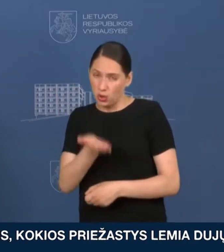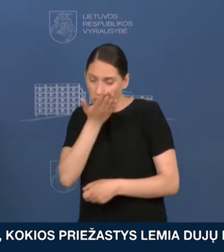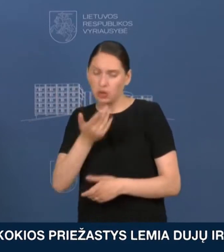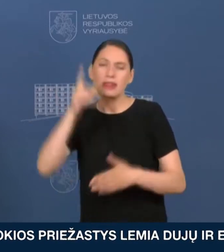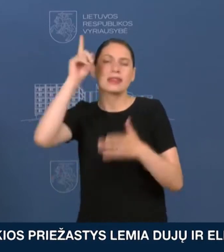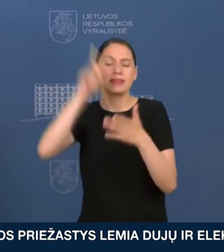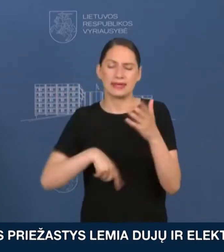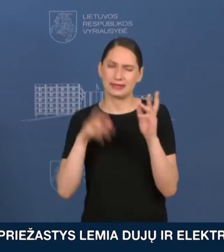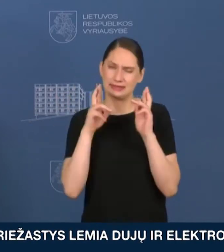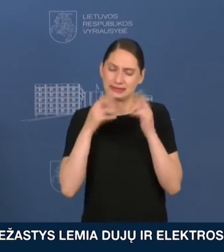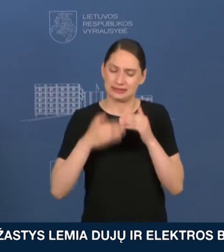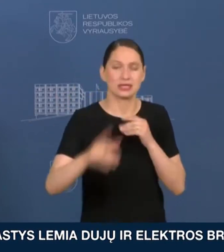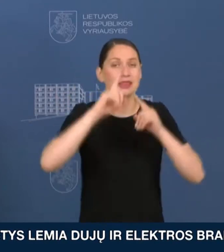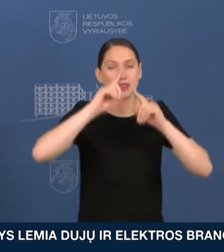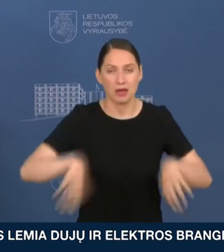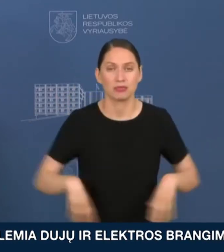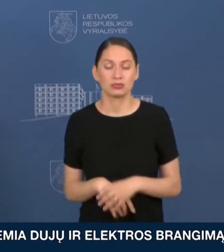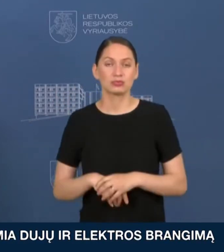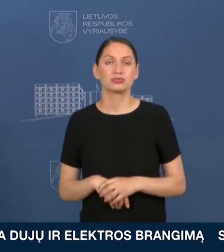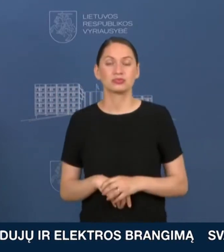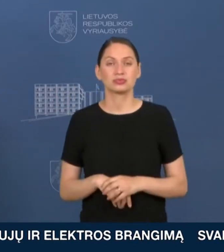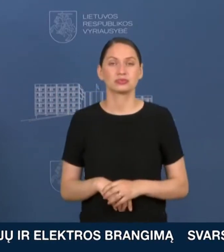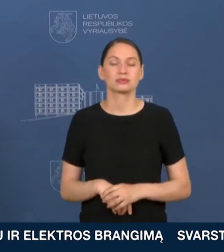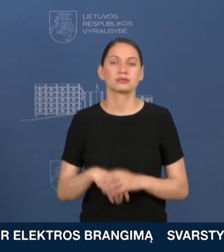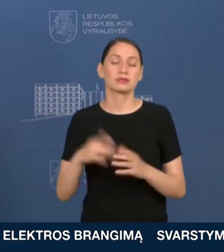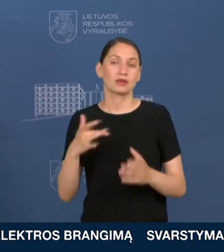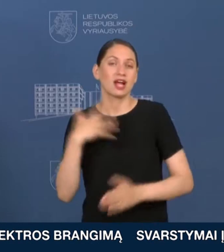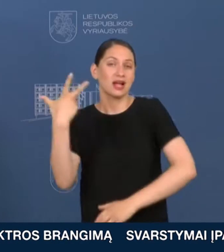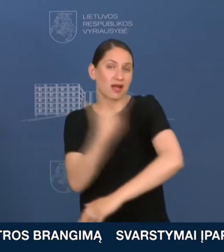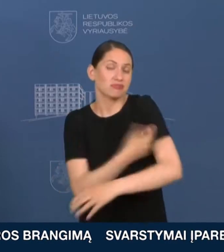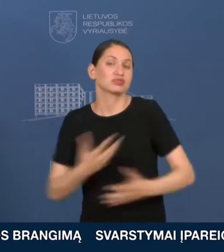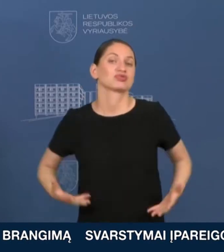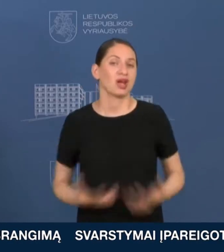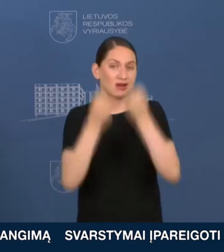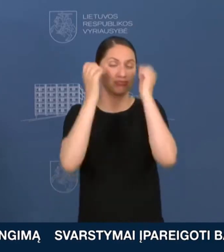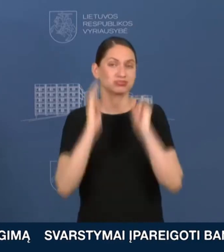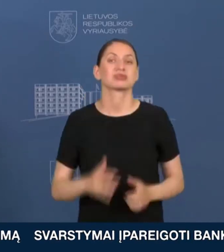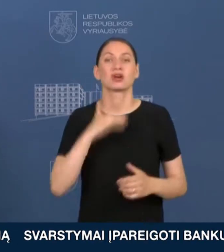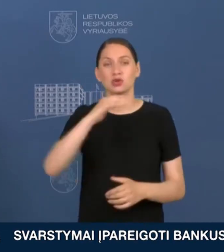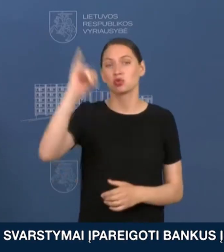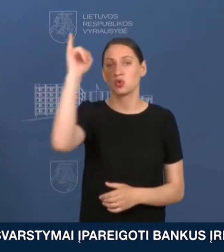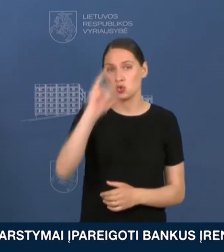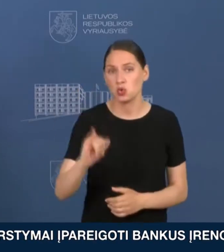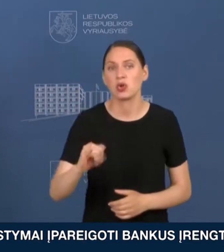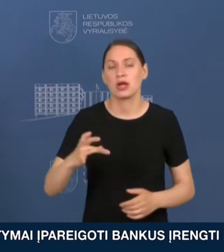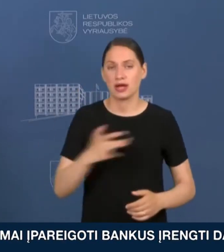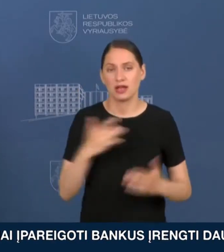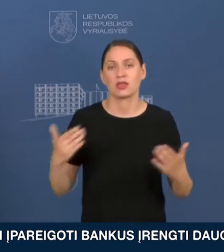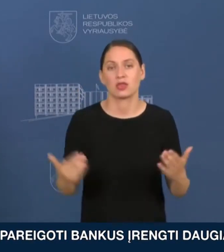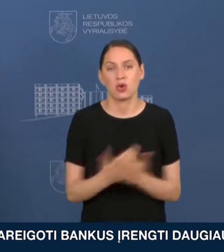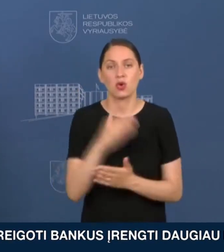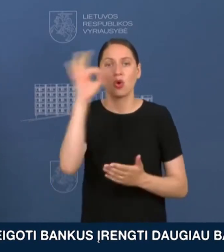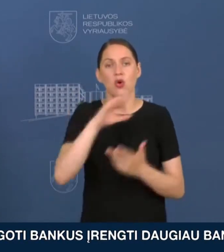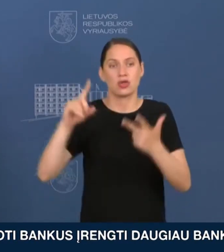neturėsime ir čia turėtų mums tikrai padėti skiepai. Aišku, kažkada rūdenį jau reikės matyti, pradėti galvoti ir apie